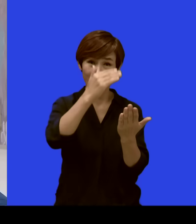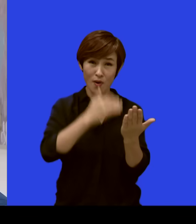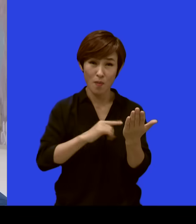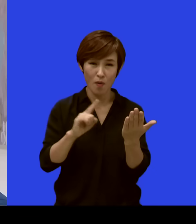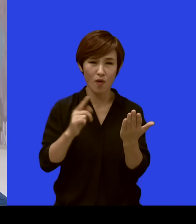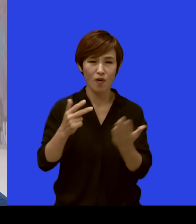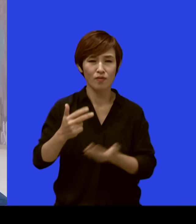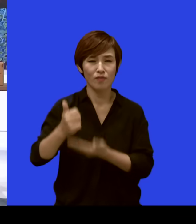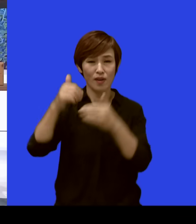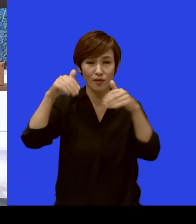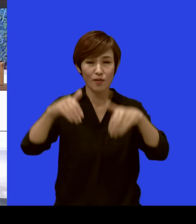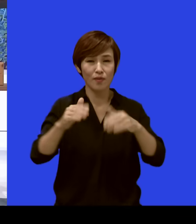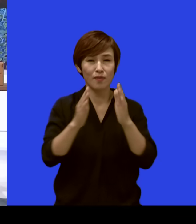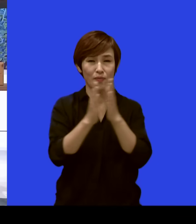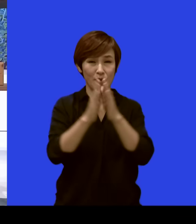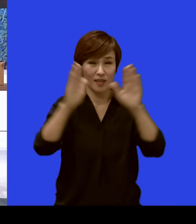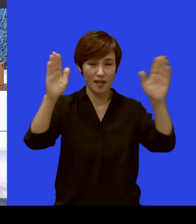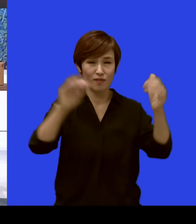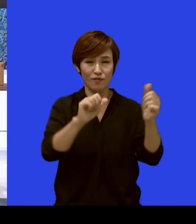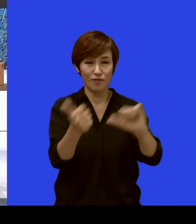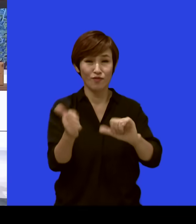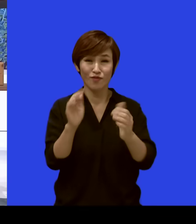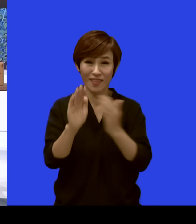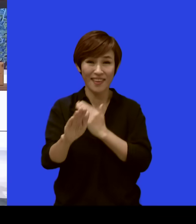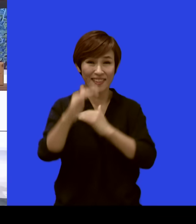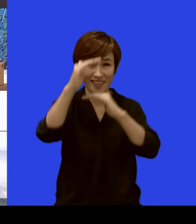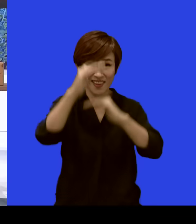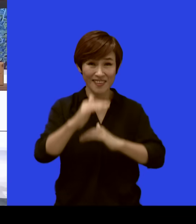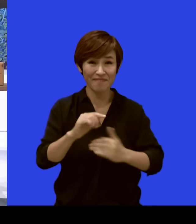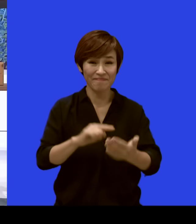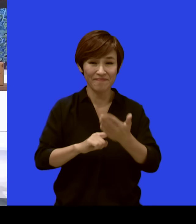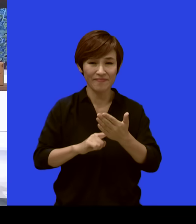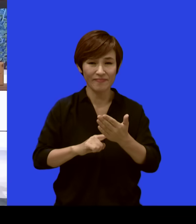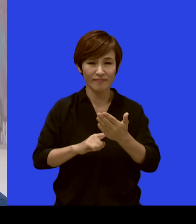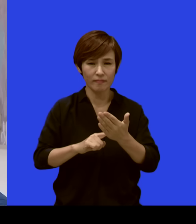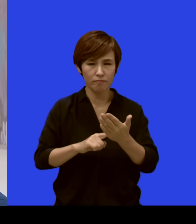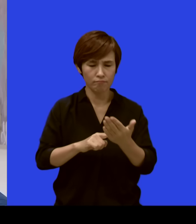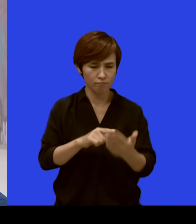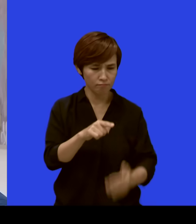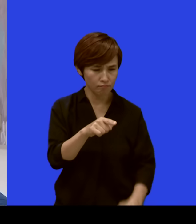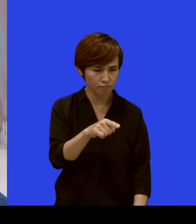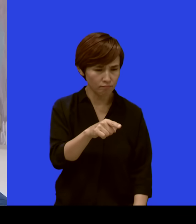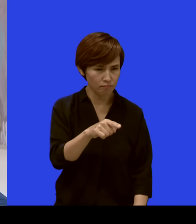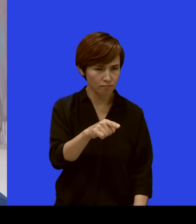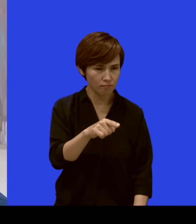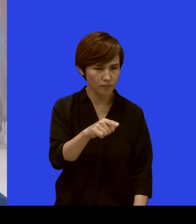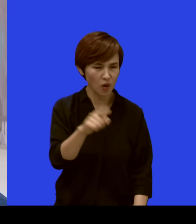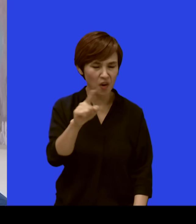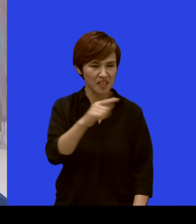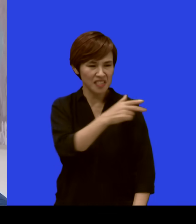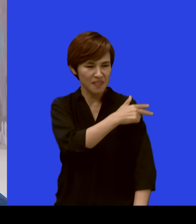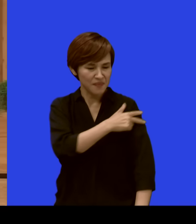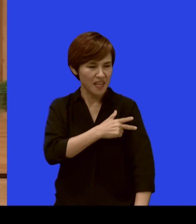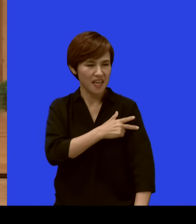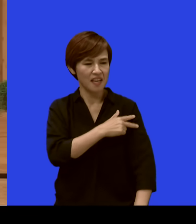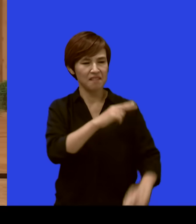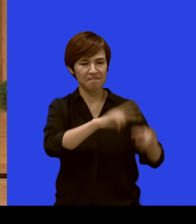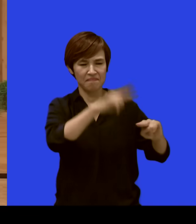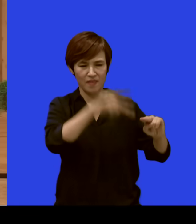뭐 주의종 모세가 뭐 죽은 후에 이렇게 시작이 됩니다. 근데 제 눈에 모 집사가 나간